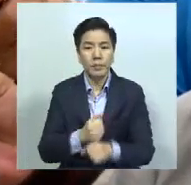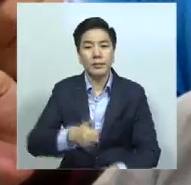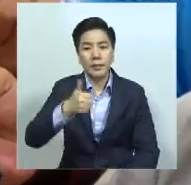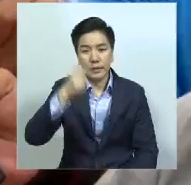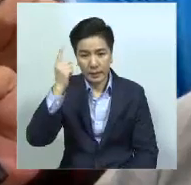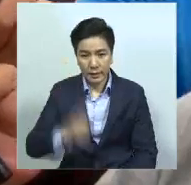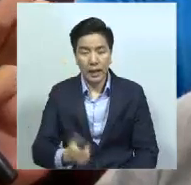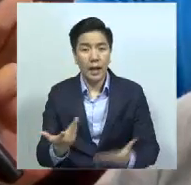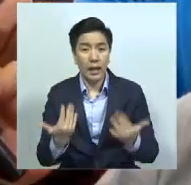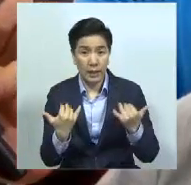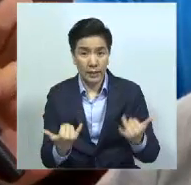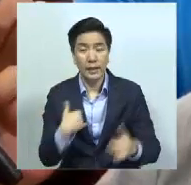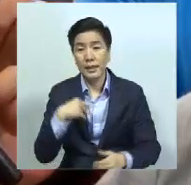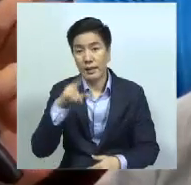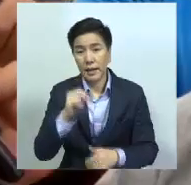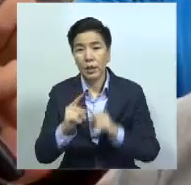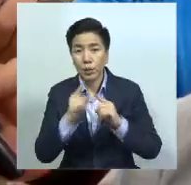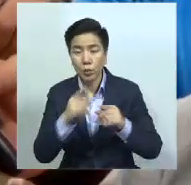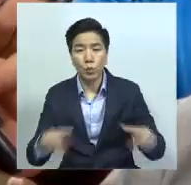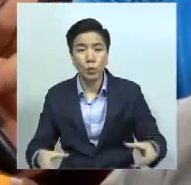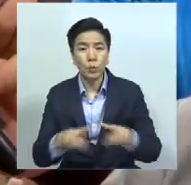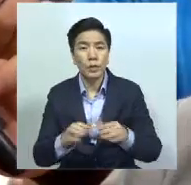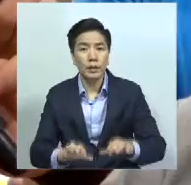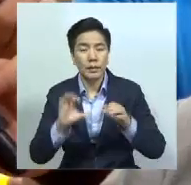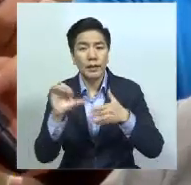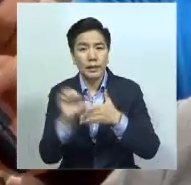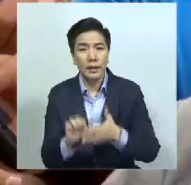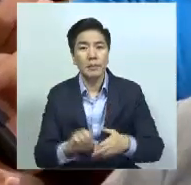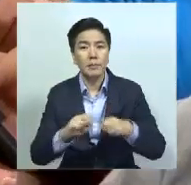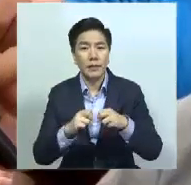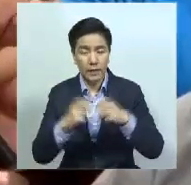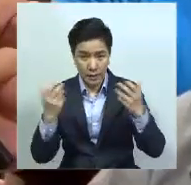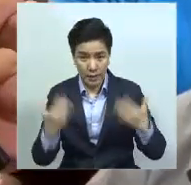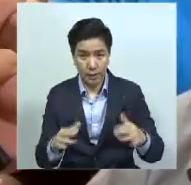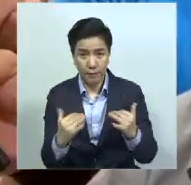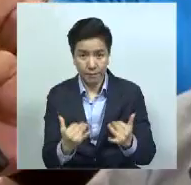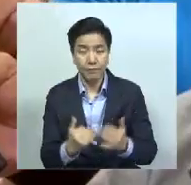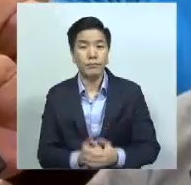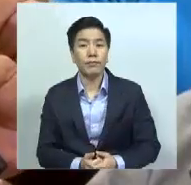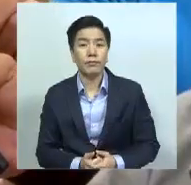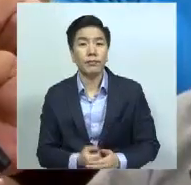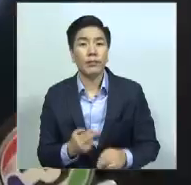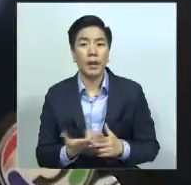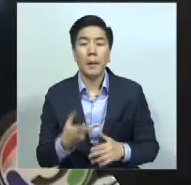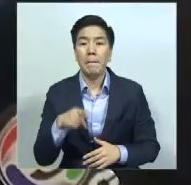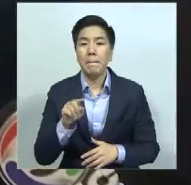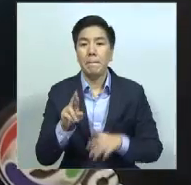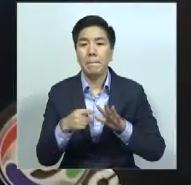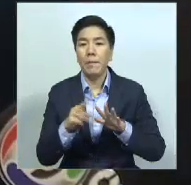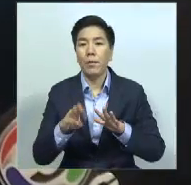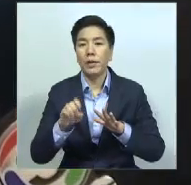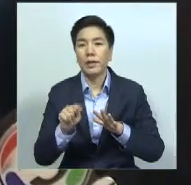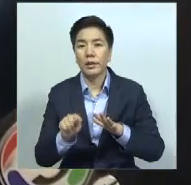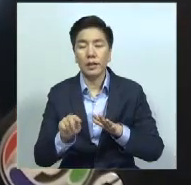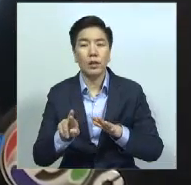อนอย่างไรก็ตามก็ได้มีการนัดหารือกับพรรคร่วมรัฐบาลแก้ปัญหานี้แล้วด้านพลเอกประวิตรวงษ์สุ